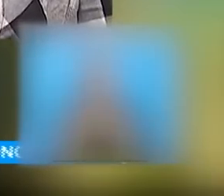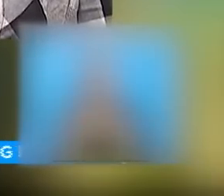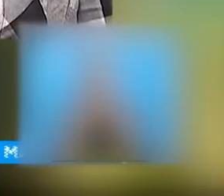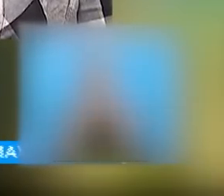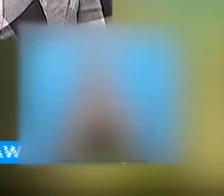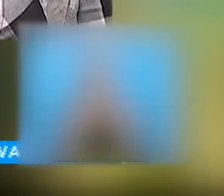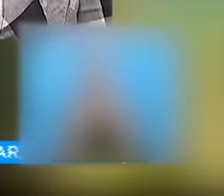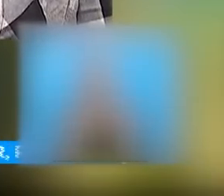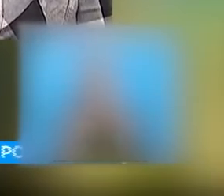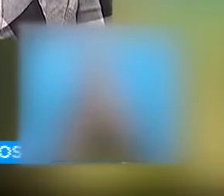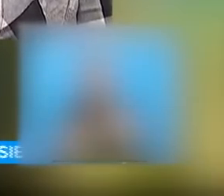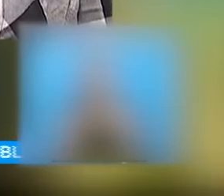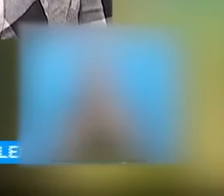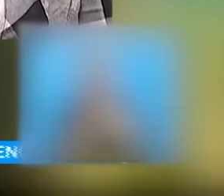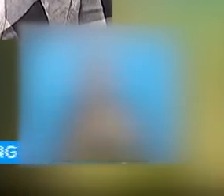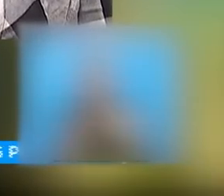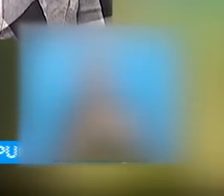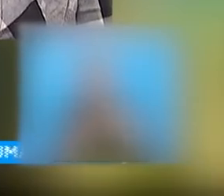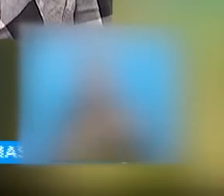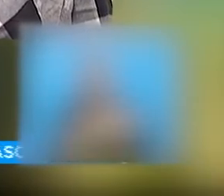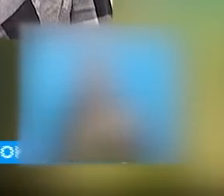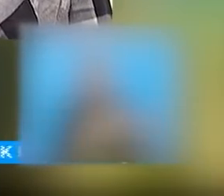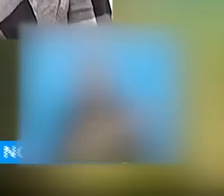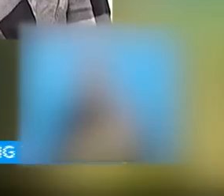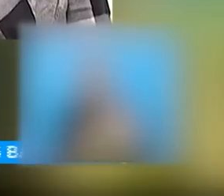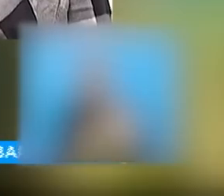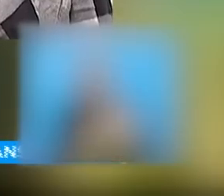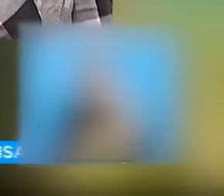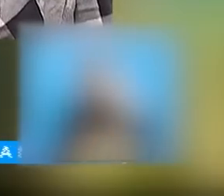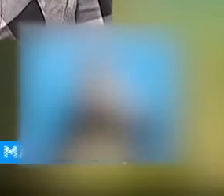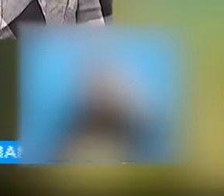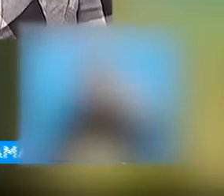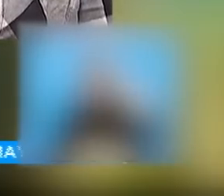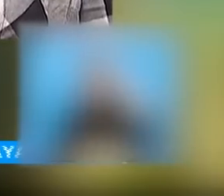hindi pag-i-issue ng Kuwait ng entry at work visas para sa mga Pinoy?